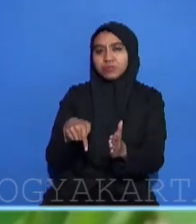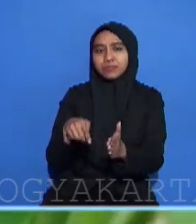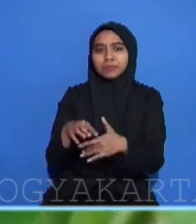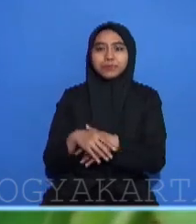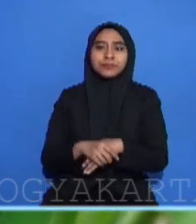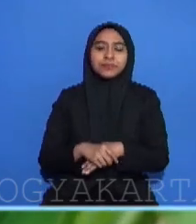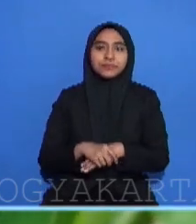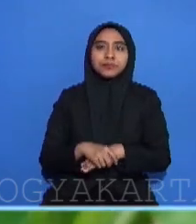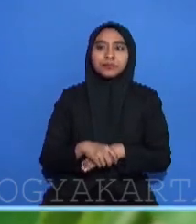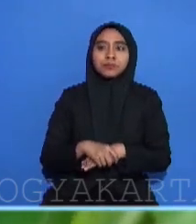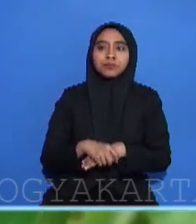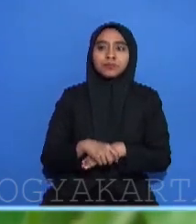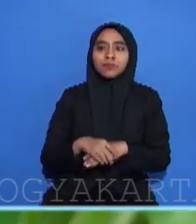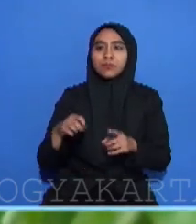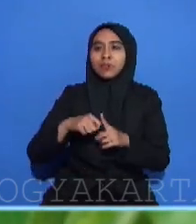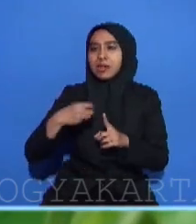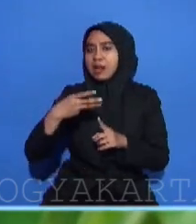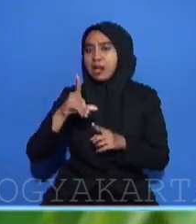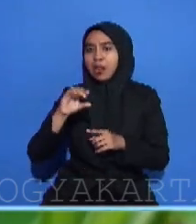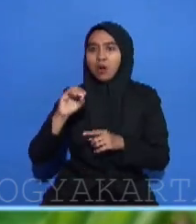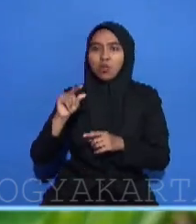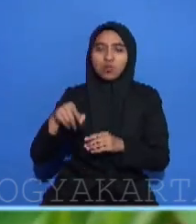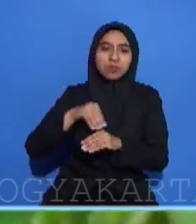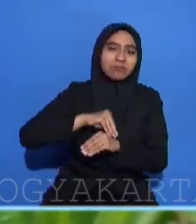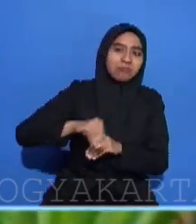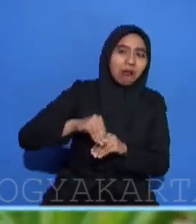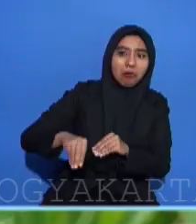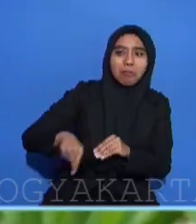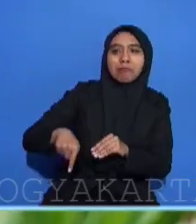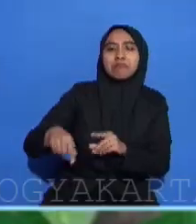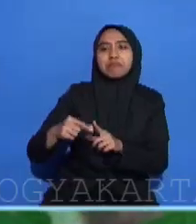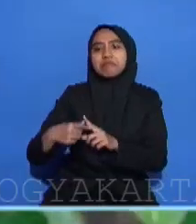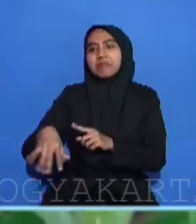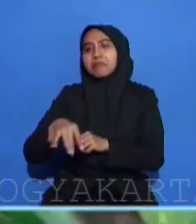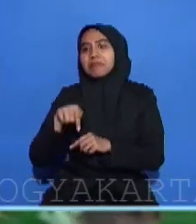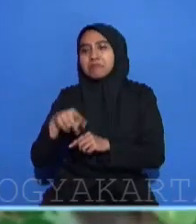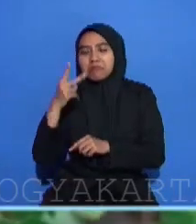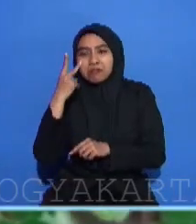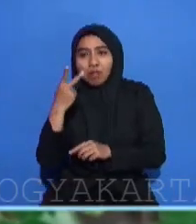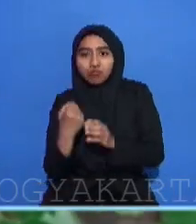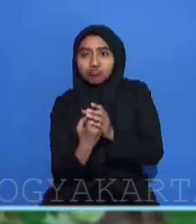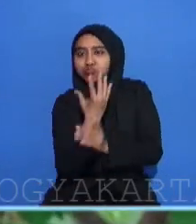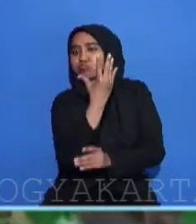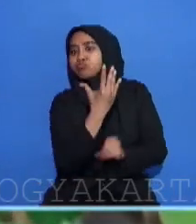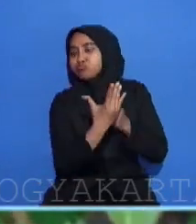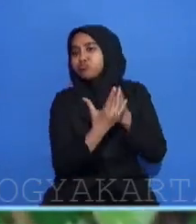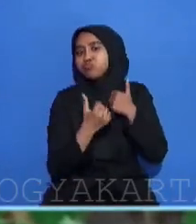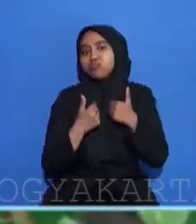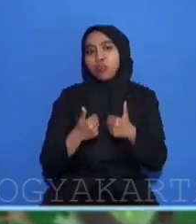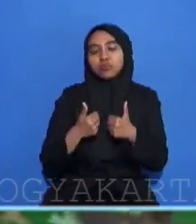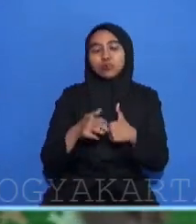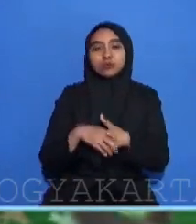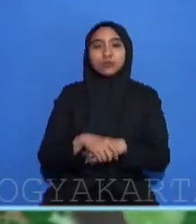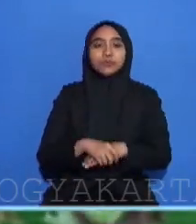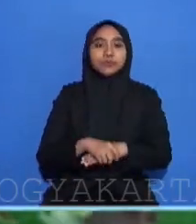tanaman kelor ingkang dipun tanam wonten ing pesisir meniko kanyoto Uki katingal subur Hendri Saputra